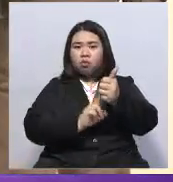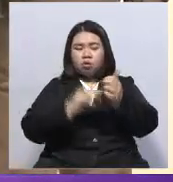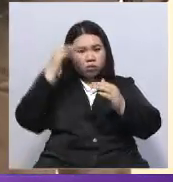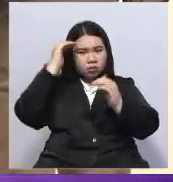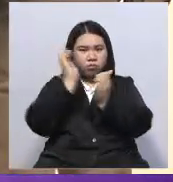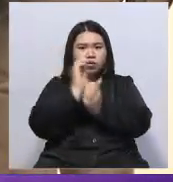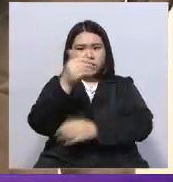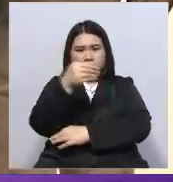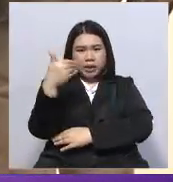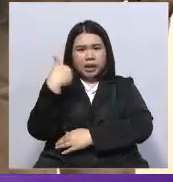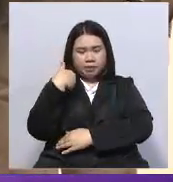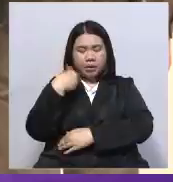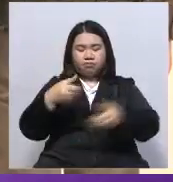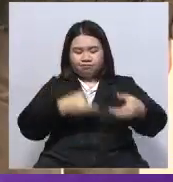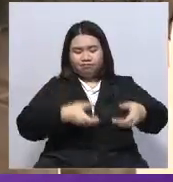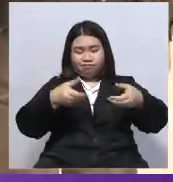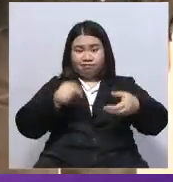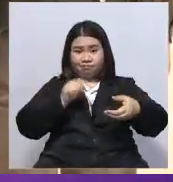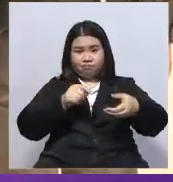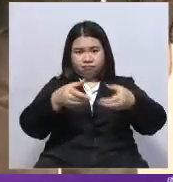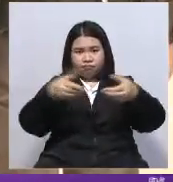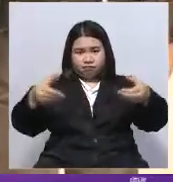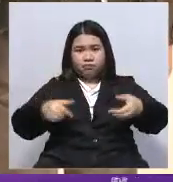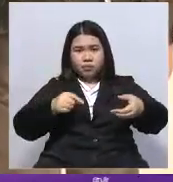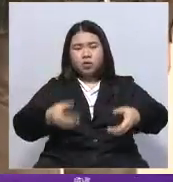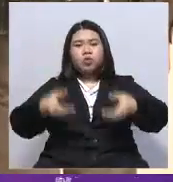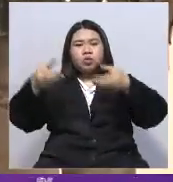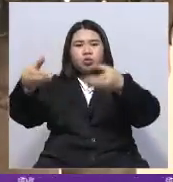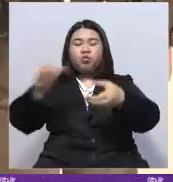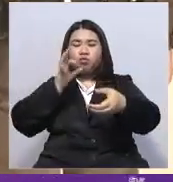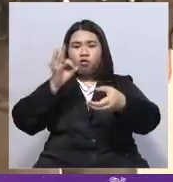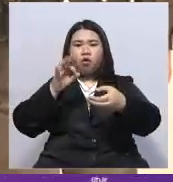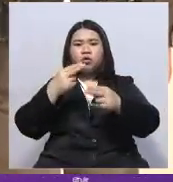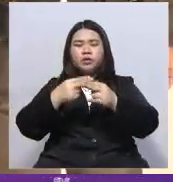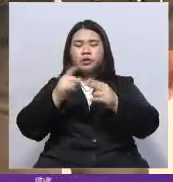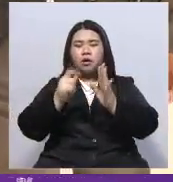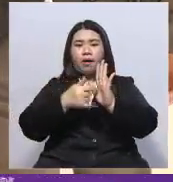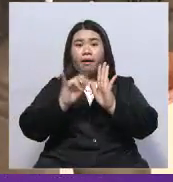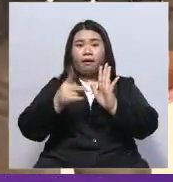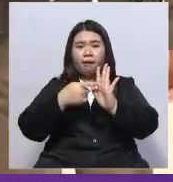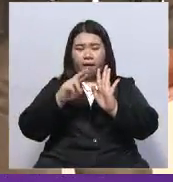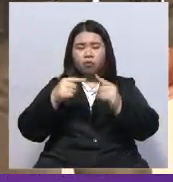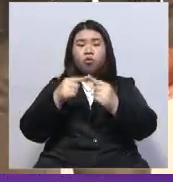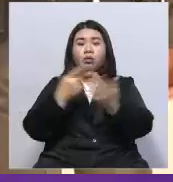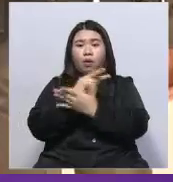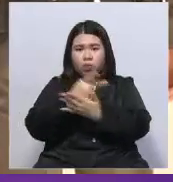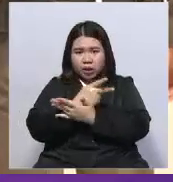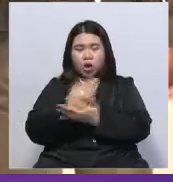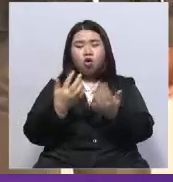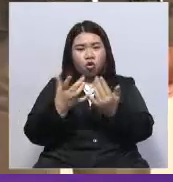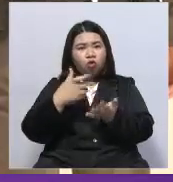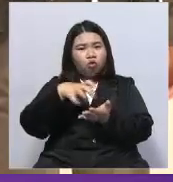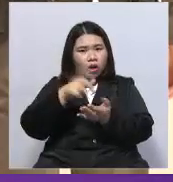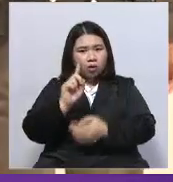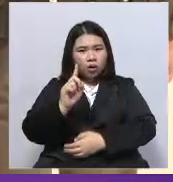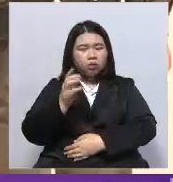ำรวจแห่งชาติจะนำสำนวนคดีของนายเปรมชัยและพวกนะคะส่งฟ้องต่ออัยการจังหวัดทองผาภูมิซึ่งก็จะต้องติดตามกันต่อไปนะคะ